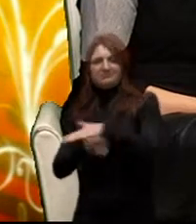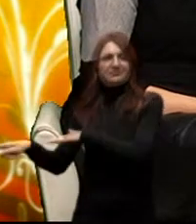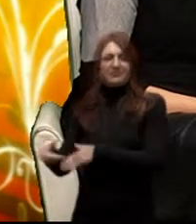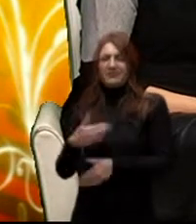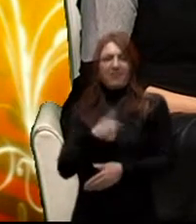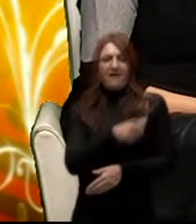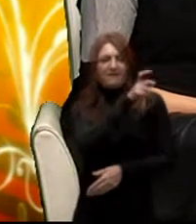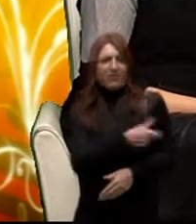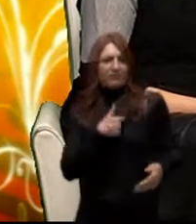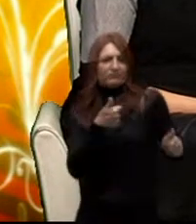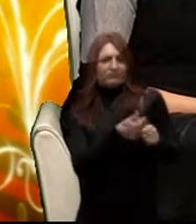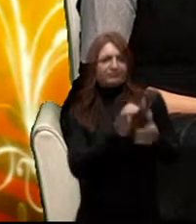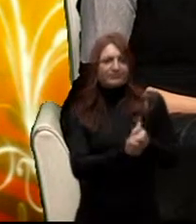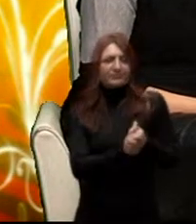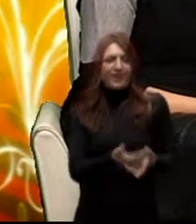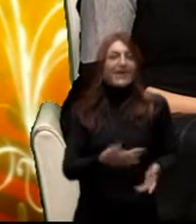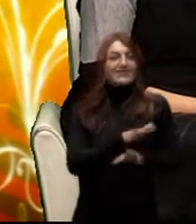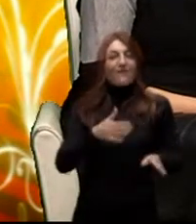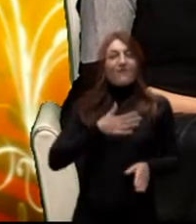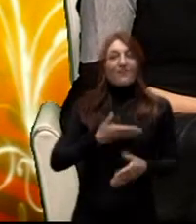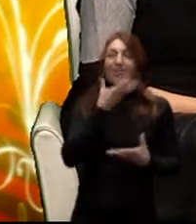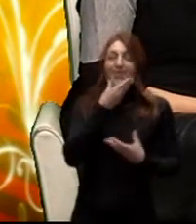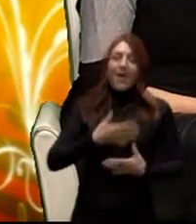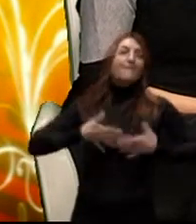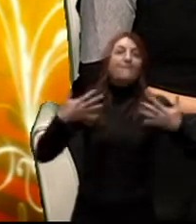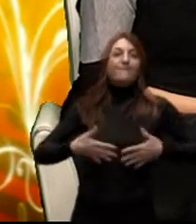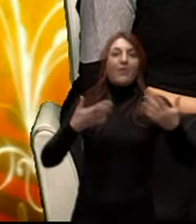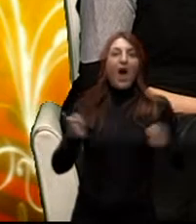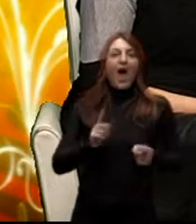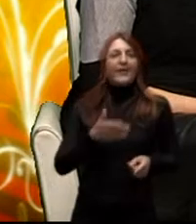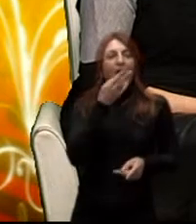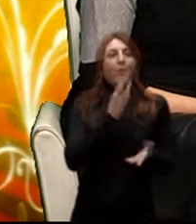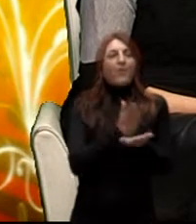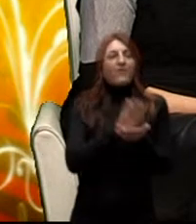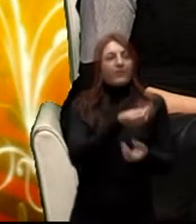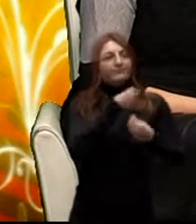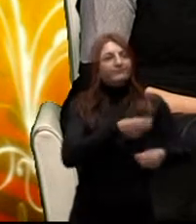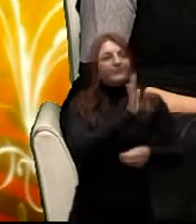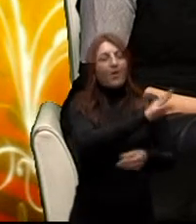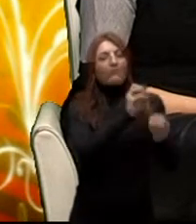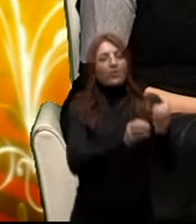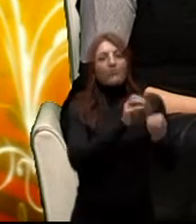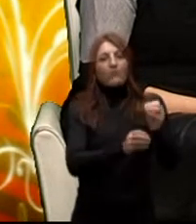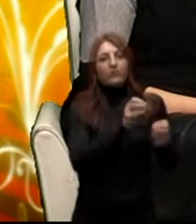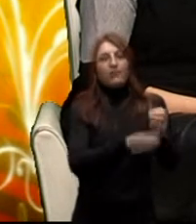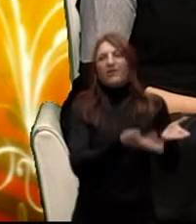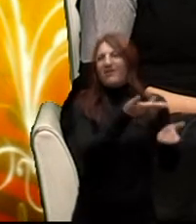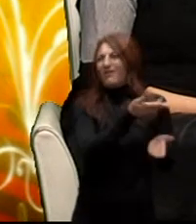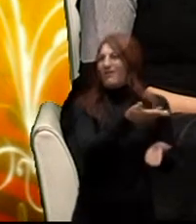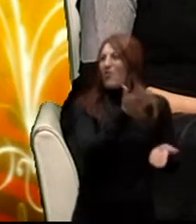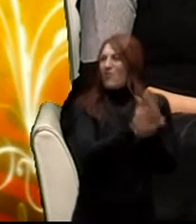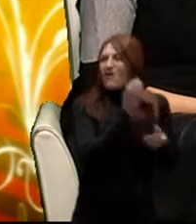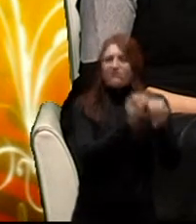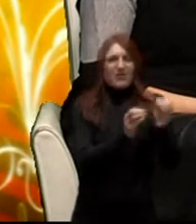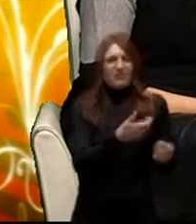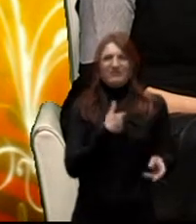više ne. Jer svi hoćemo lijepo živjeti, a ne u sljedećim tuđim problemima. Ovi ljudi su često puta užasno puni problema